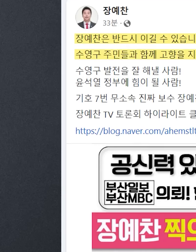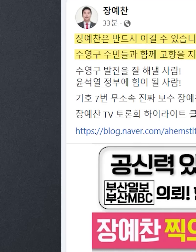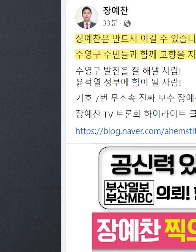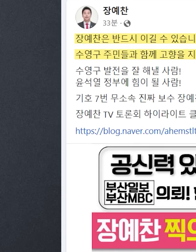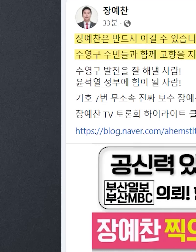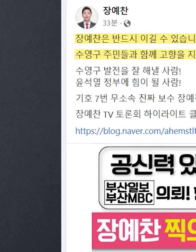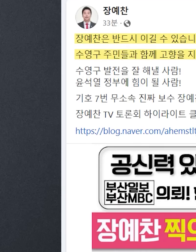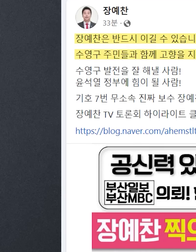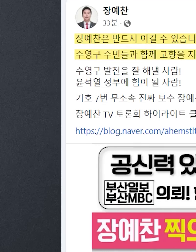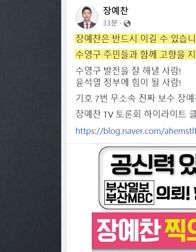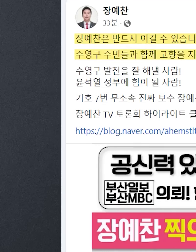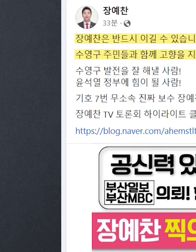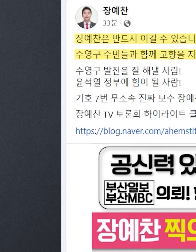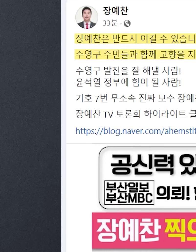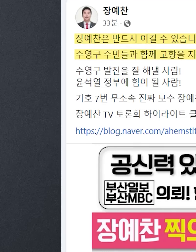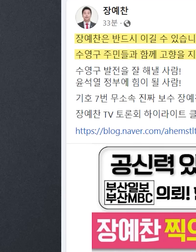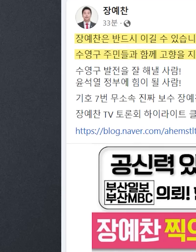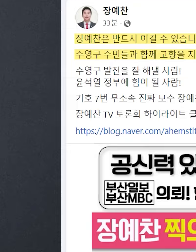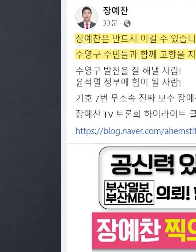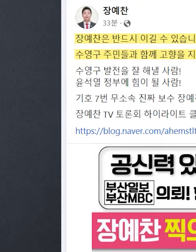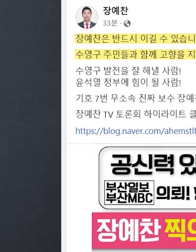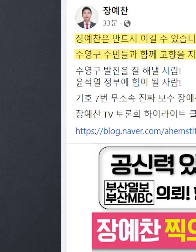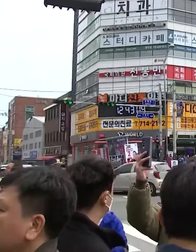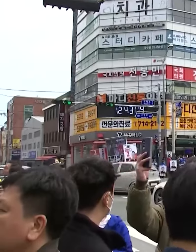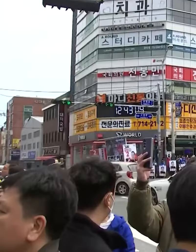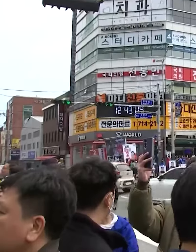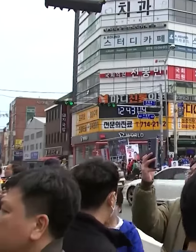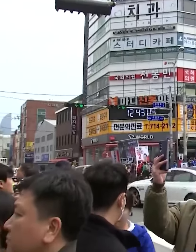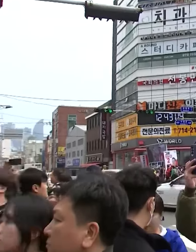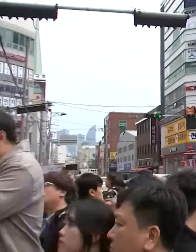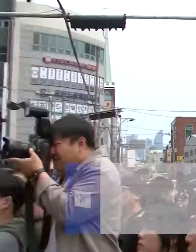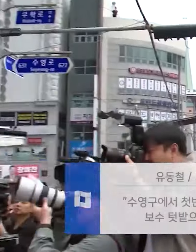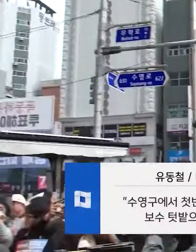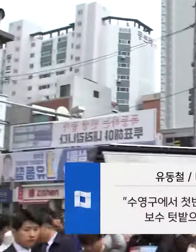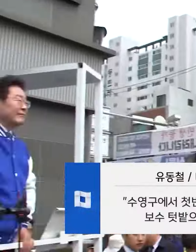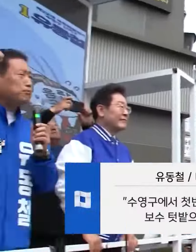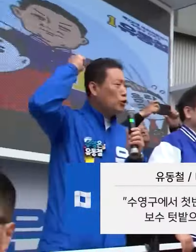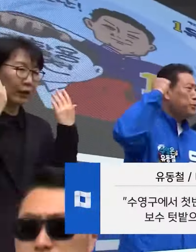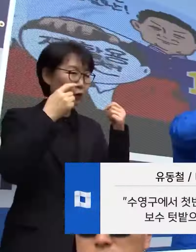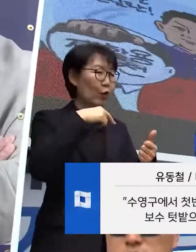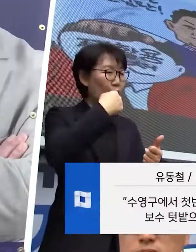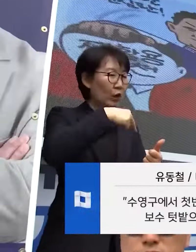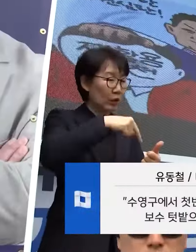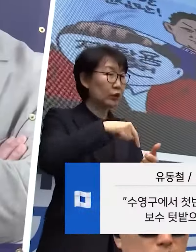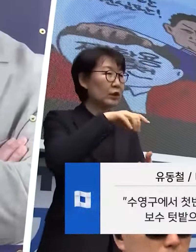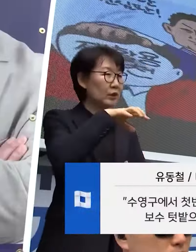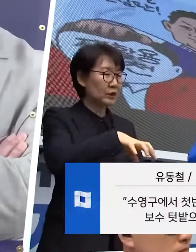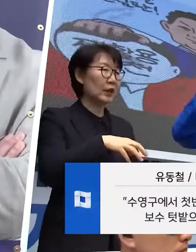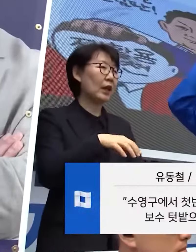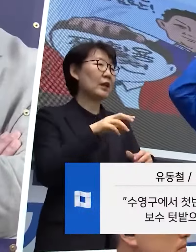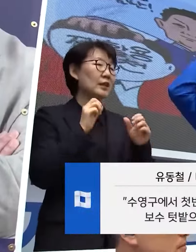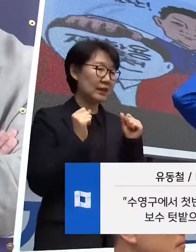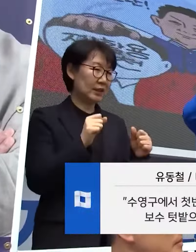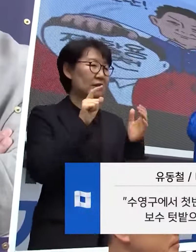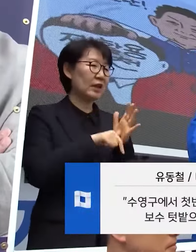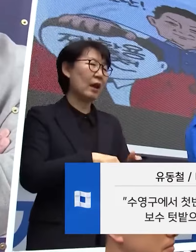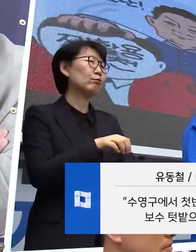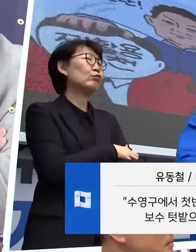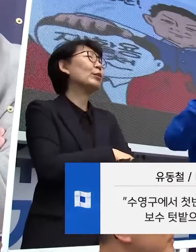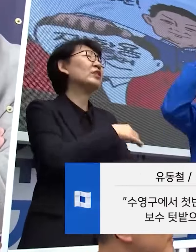국민의힘으로 돌아가겠다며 완주 의지를 거듭 분명히 했습니다. 보수표 분산을 기대하고 있는 더불어민주당 유동철